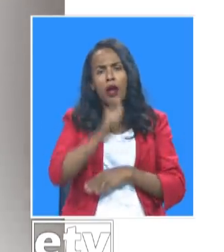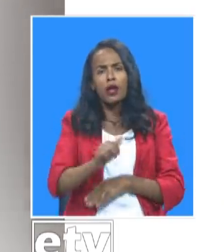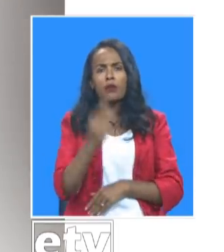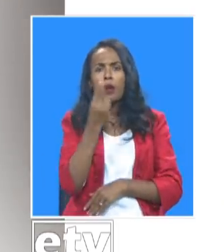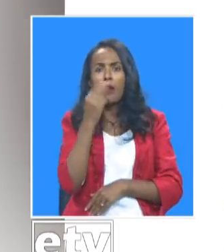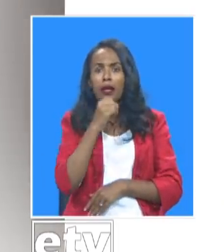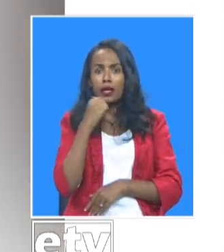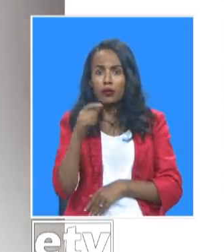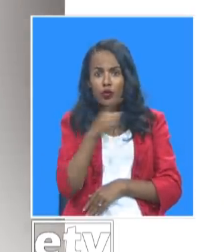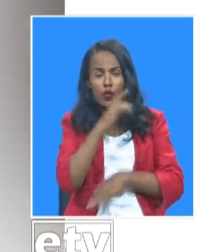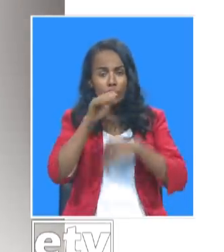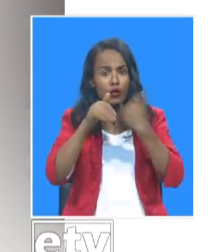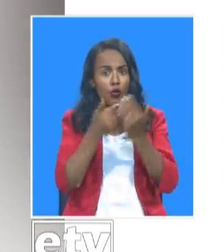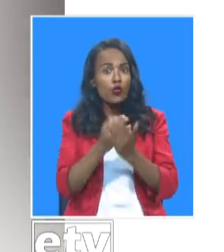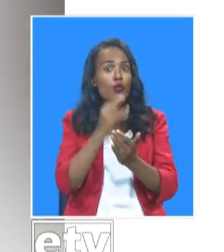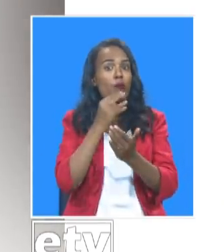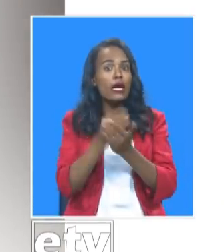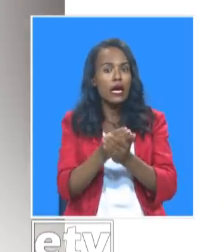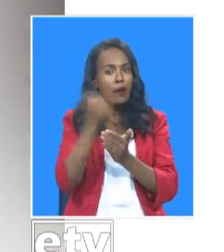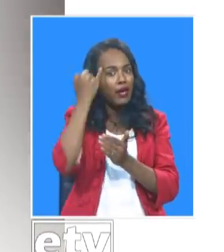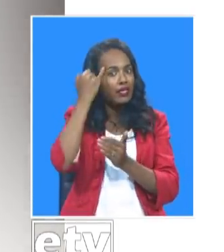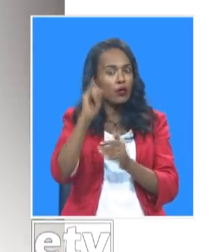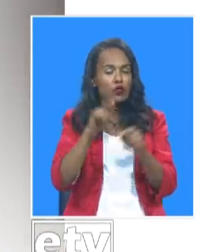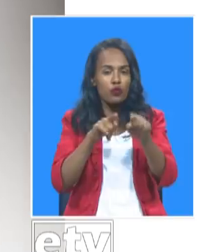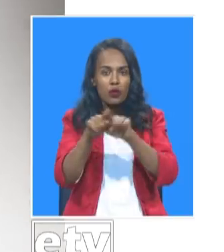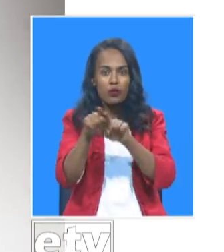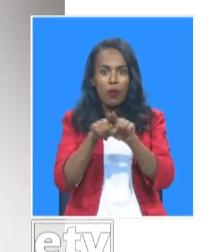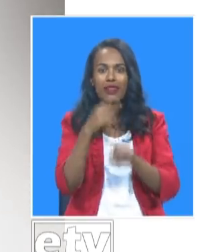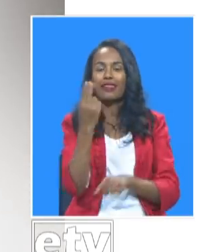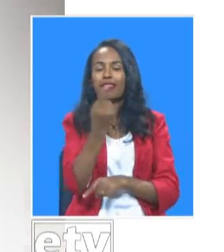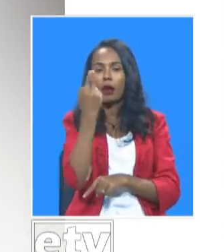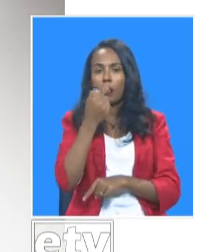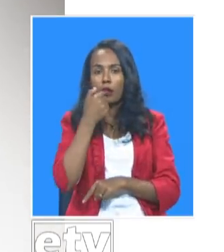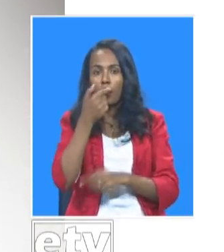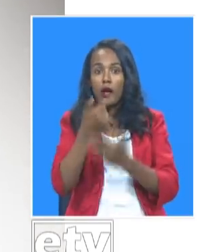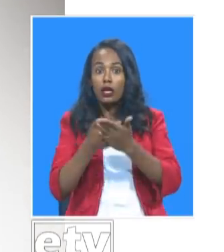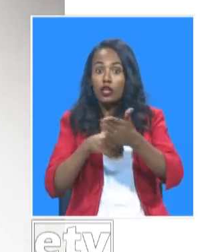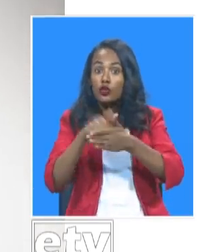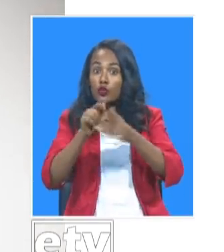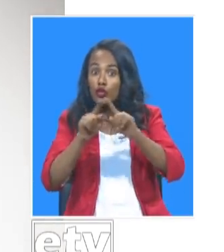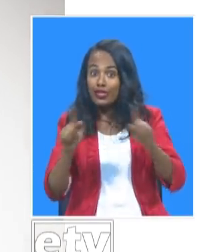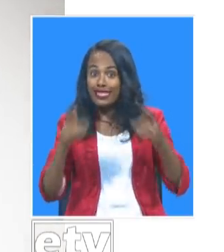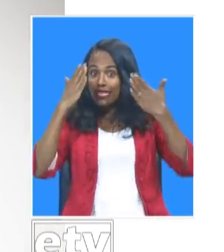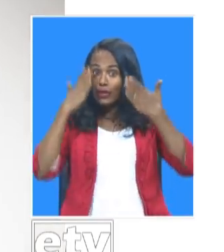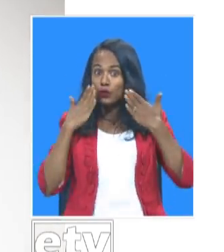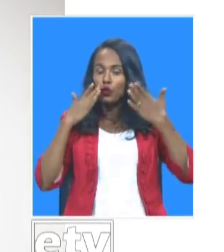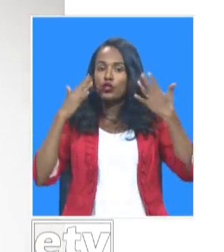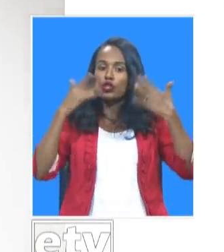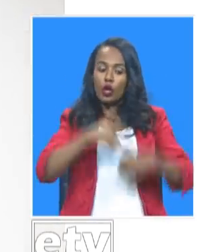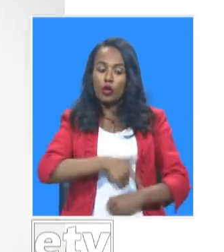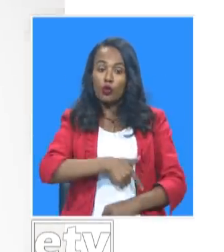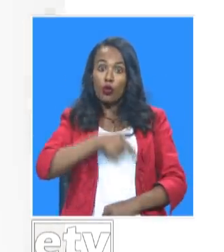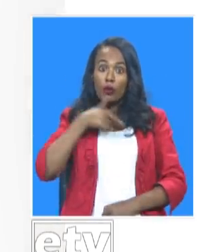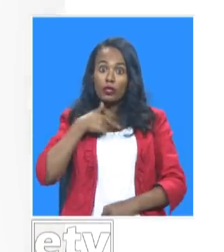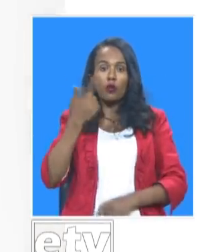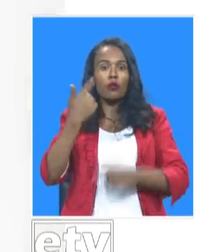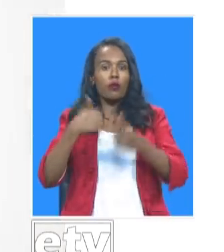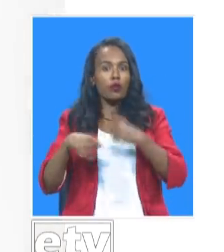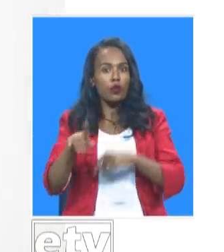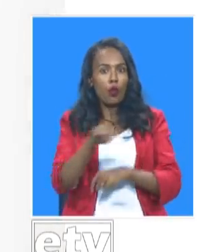ስለሆነ ለሁሉም መልካም በሆነ ሀሳብ ላይ መስማማት ይበጃል ብሏል። ከዚህ ውጭ ግን ግብጾች ጦር መዘው የሚመጡ